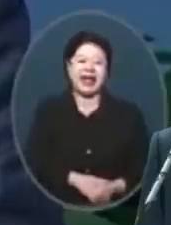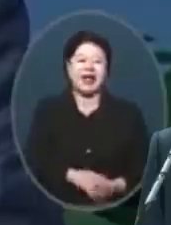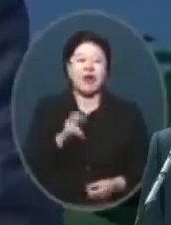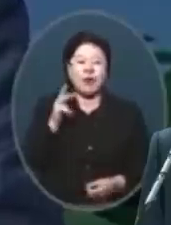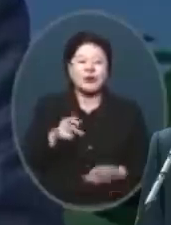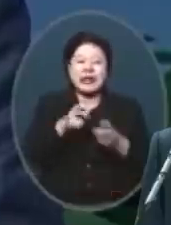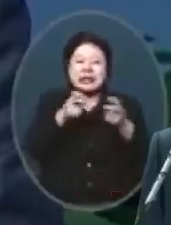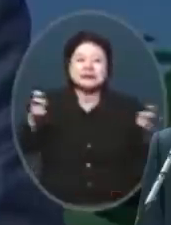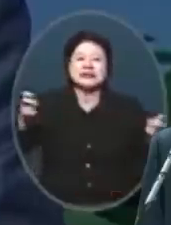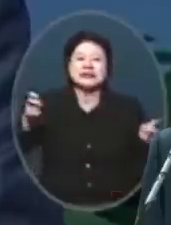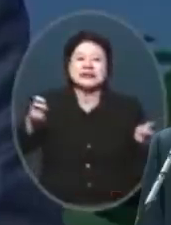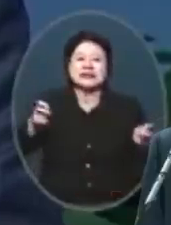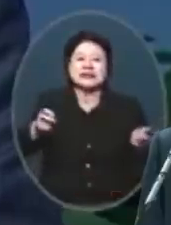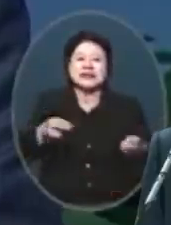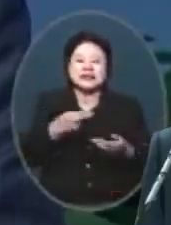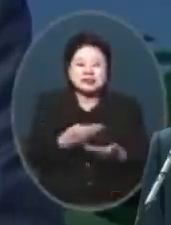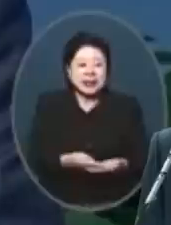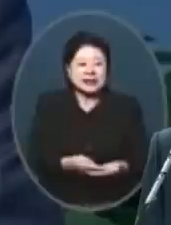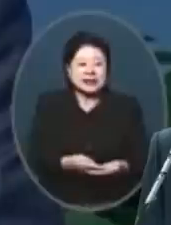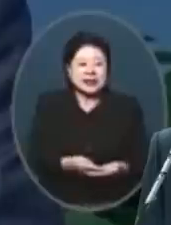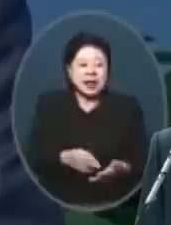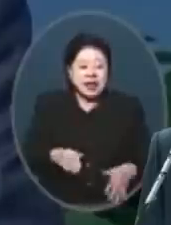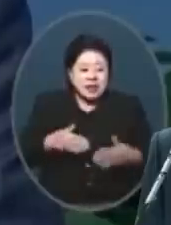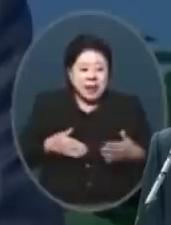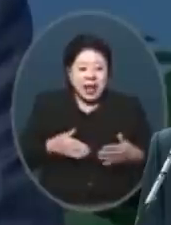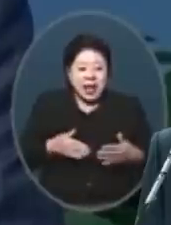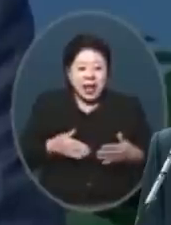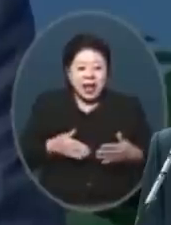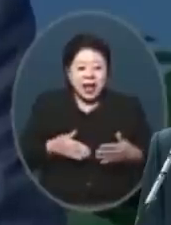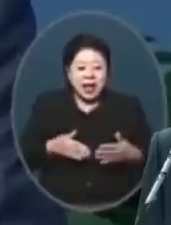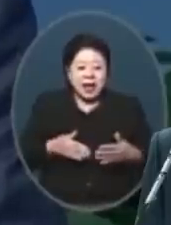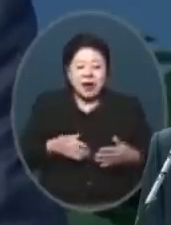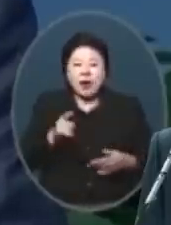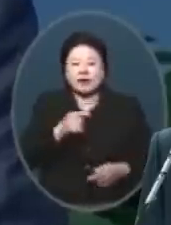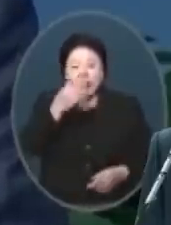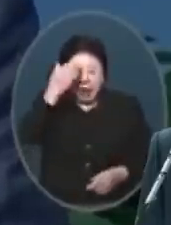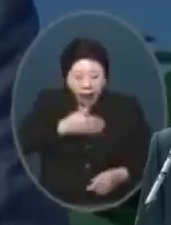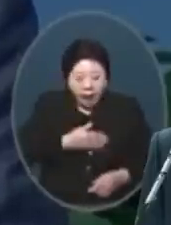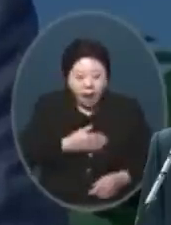아유 급하니까요 아무것도 눈에 안 보여요.